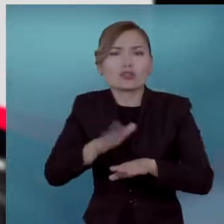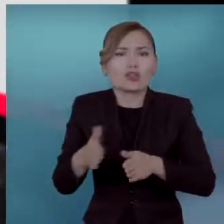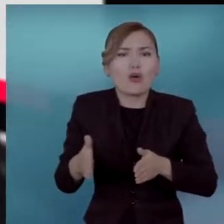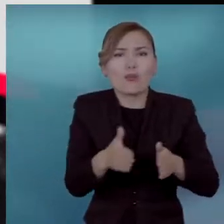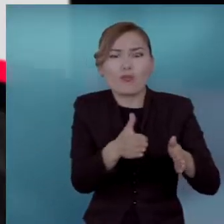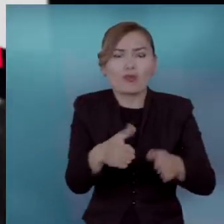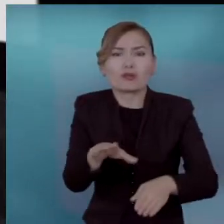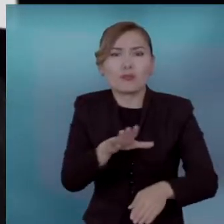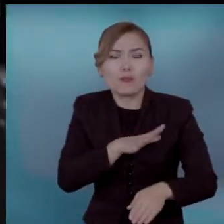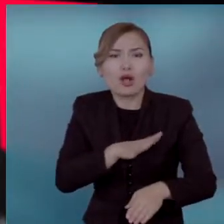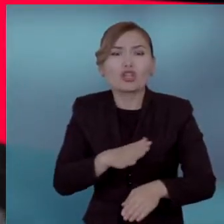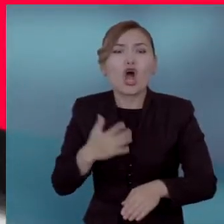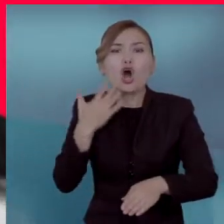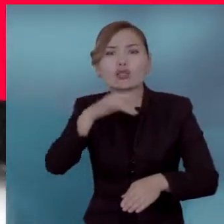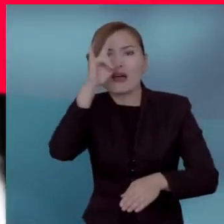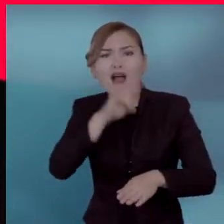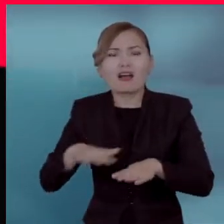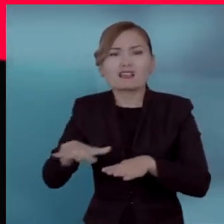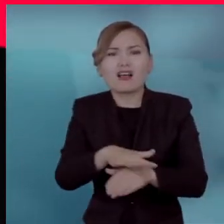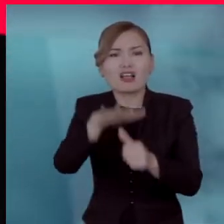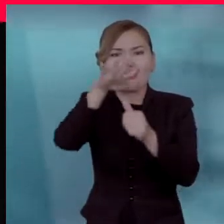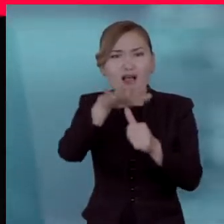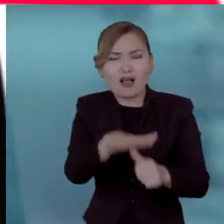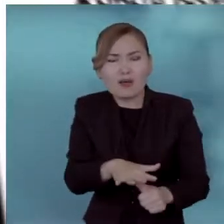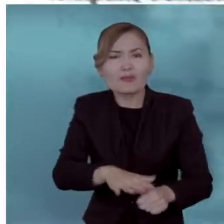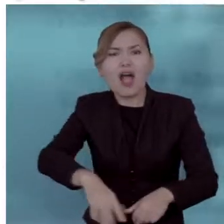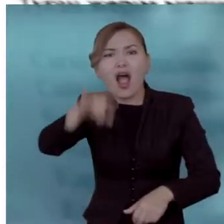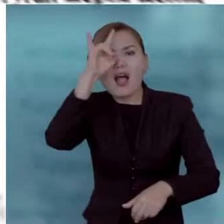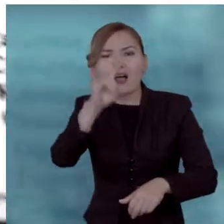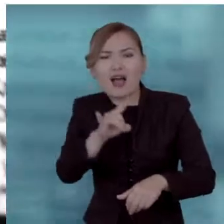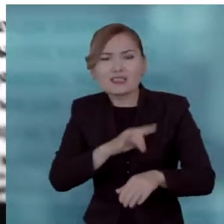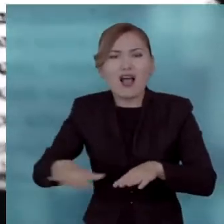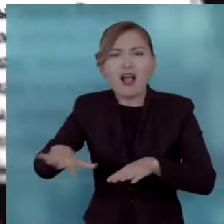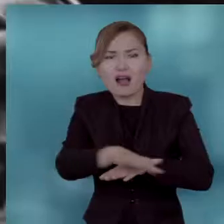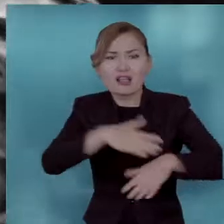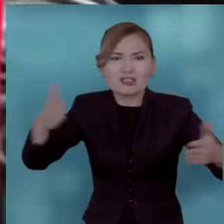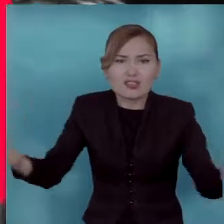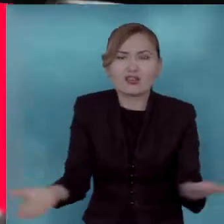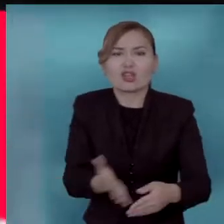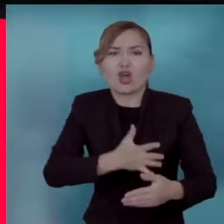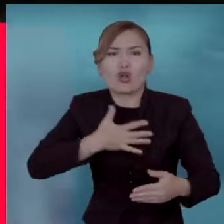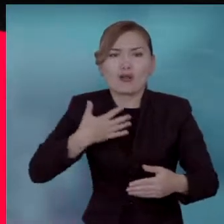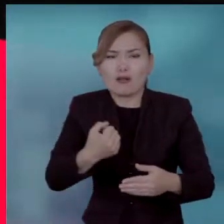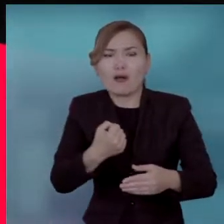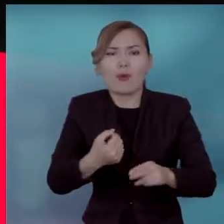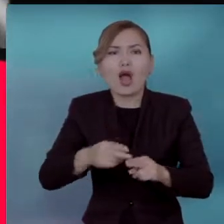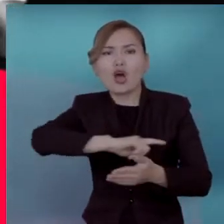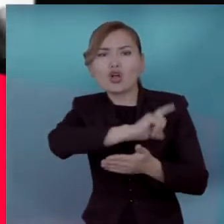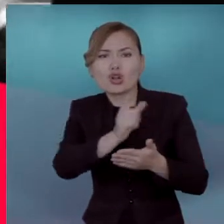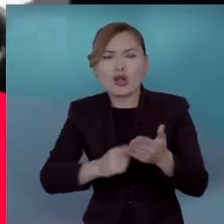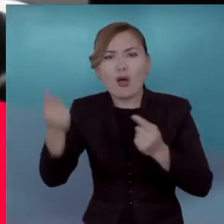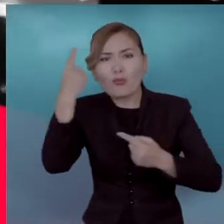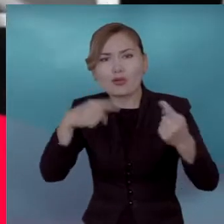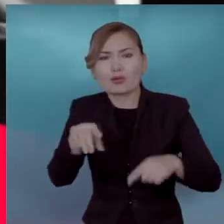қалған. Ұлттық сана сезімі жаншылудан ояна алмай жатқан қазақ рухын дүр сілкіндіру мақсатында туған зерделі дүние